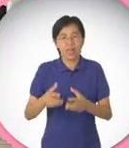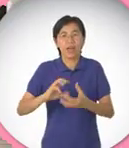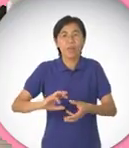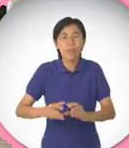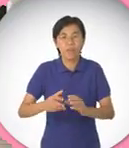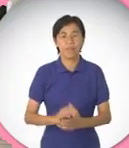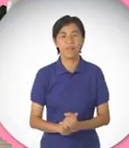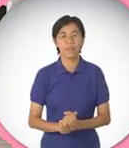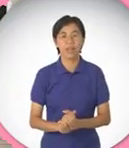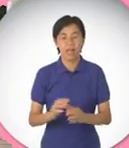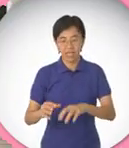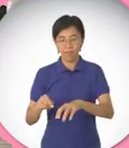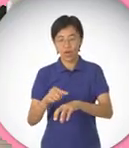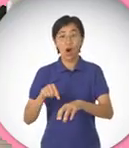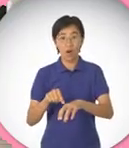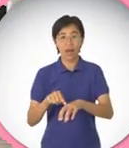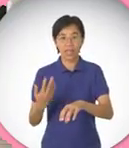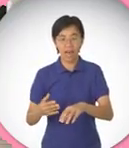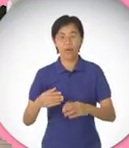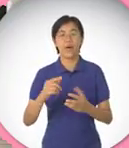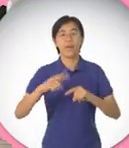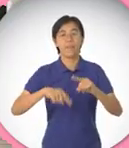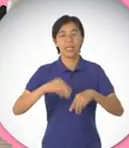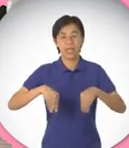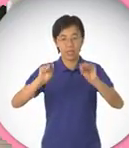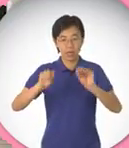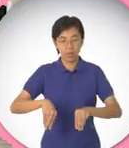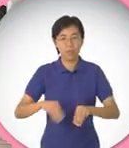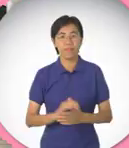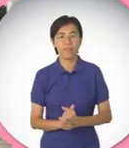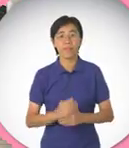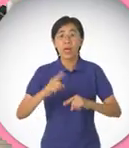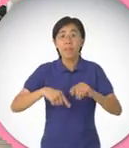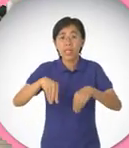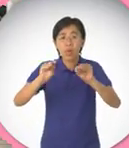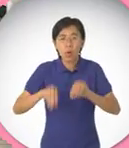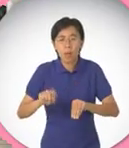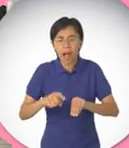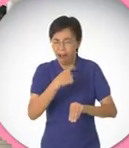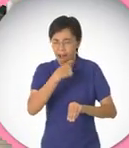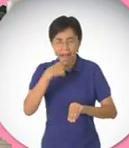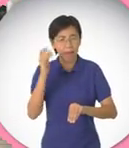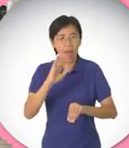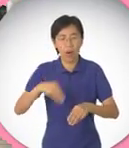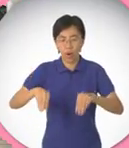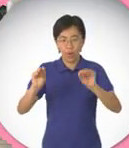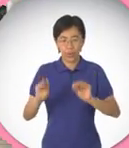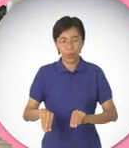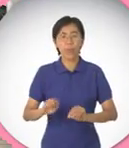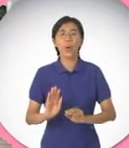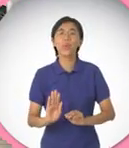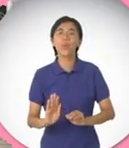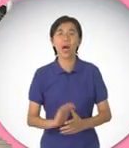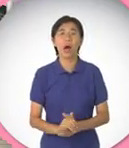ก้อนได้อย่างนี้นะคะเดี๋ยวเราเอาพลาสติกคลุม เราเอาพลาสติกคลุมเพื่ออะไรคร ับ ใช่เพื่อไม่ให้มันแห้งค่ะไม่งั้นถ้าเราไว้เฉยๆอย่างเงี้ยมันจะ